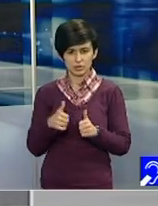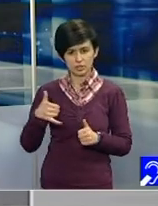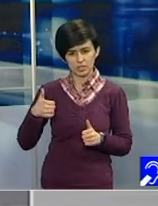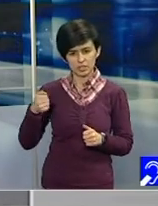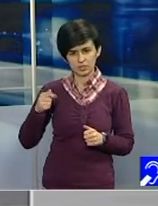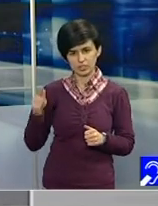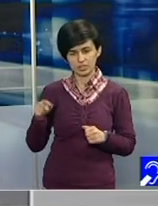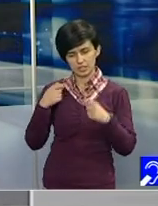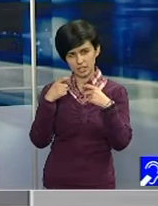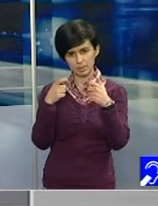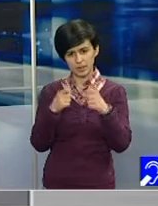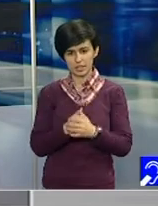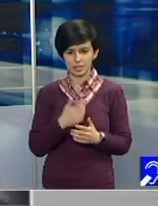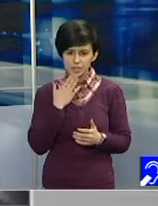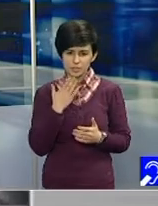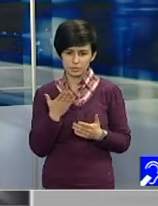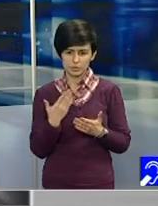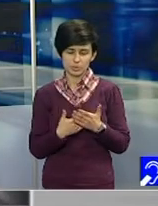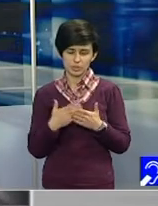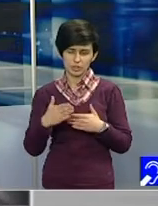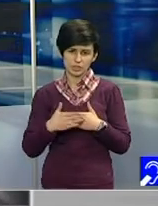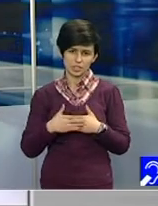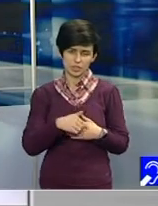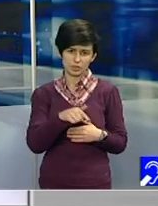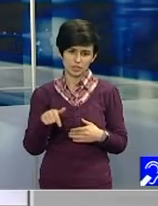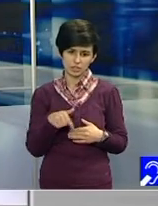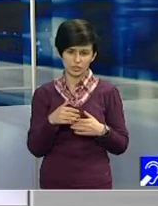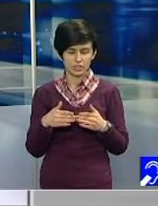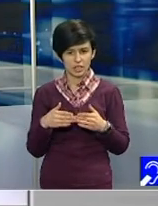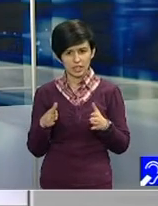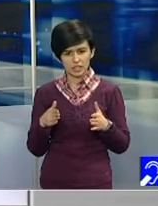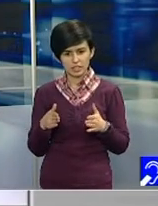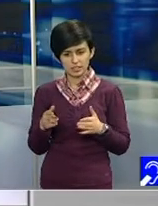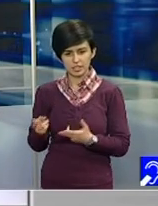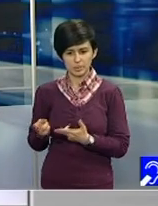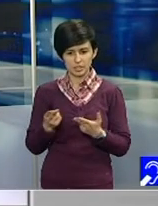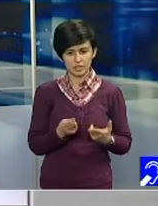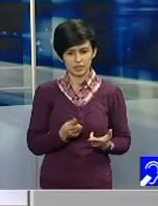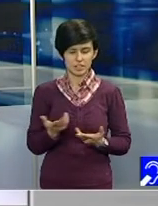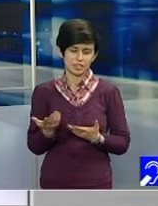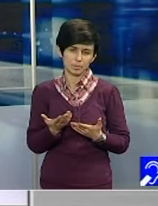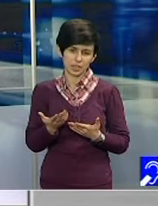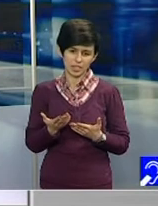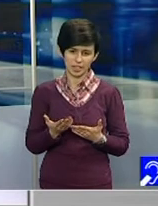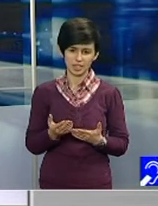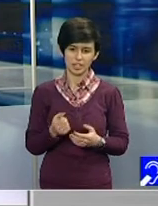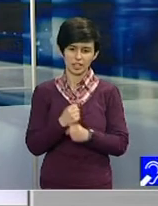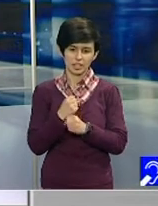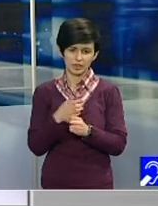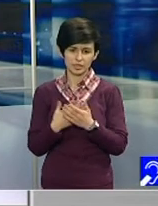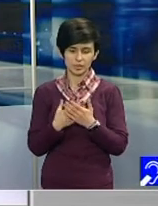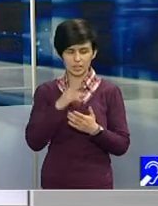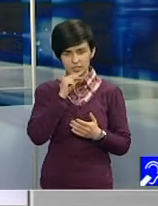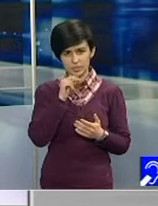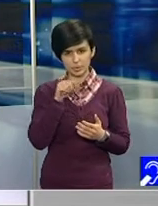Park. Corina, îți mulțumesc foarte mult pentru că ai fost astăzi alături de noi. Practic, acum deschidem seria invitațiilor pe care ți le lansăm pentru a vorbi despre această ediție